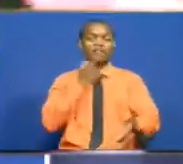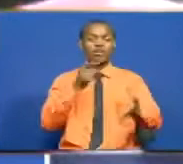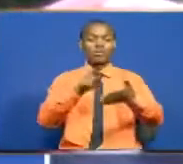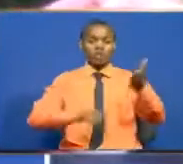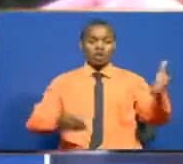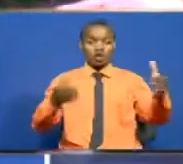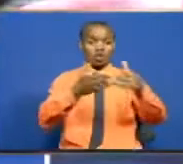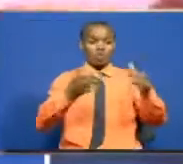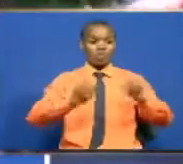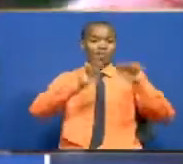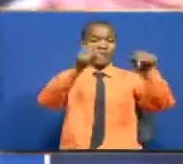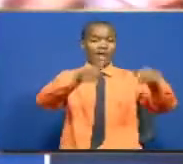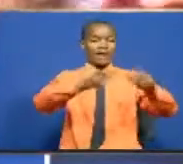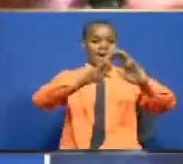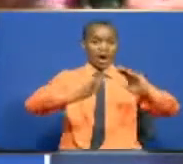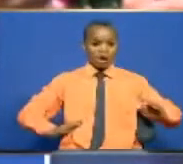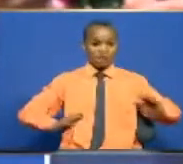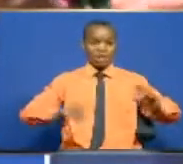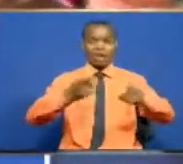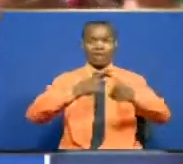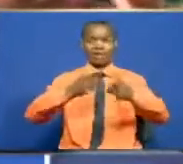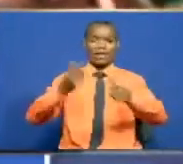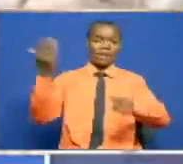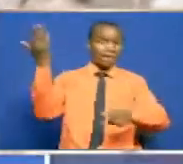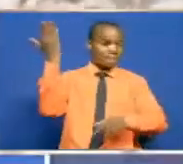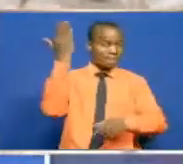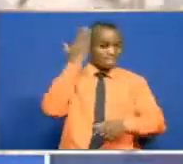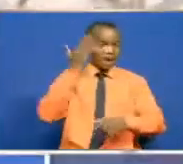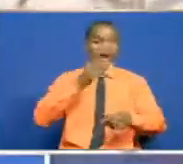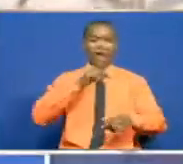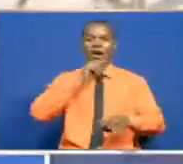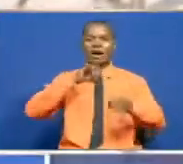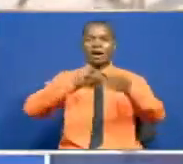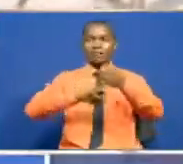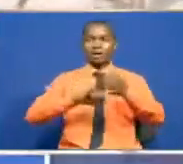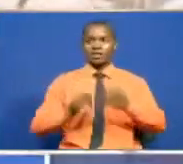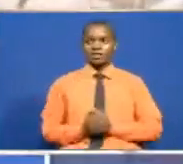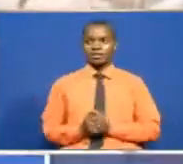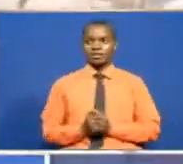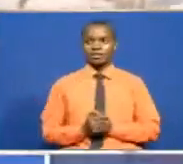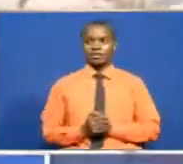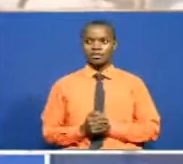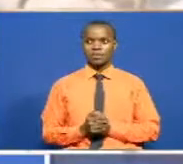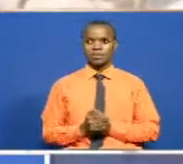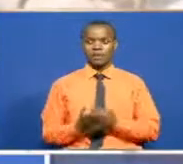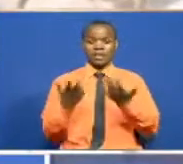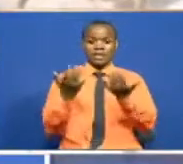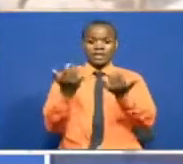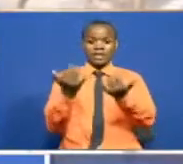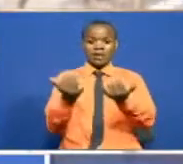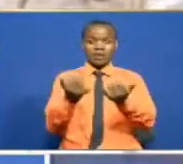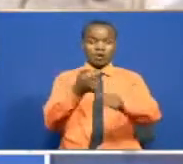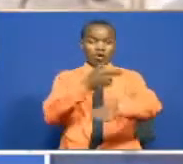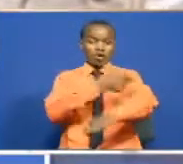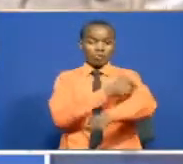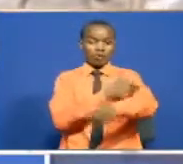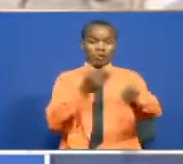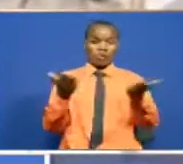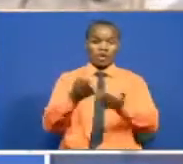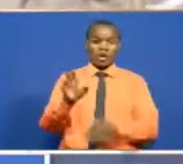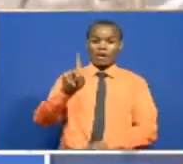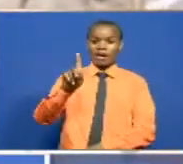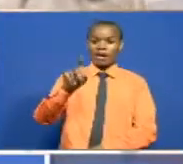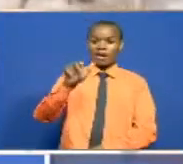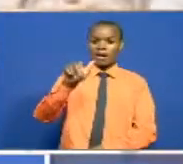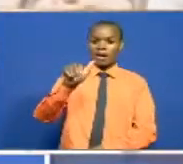yao na kuingia kwa nguvu kabla ya kumgonga kichwani. Mwingine ndo sako hospitali Kalao.